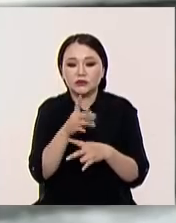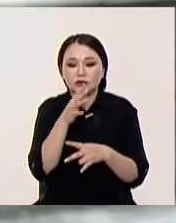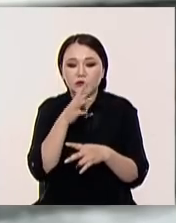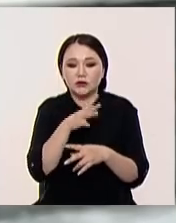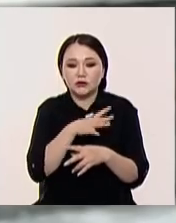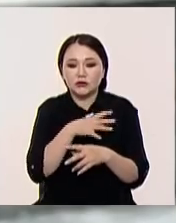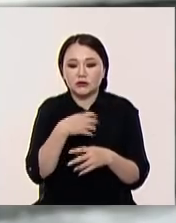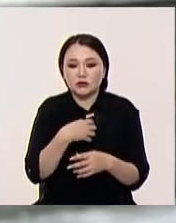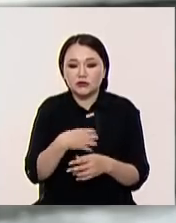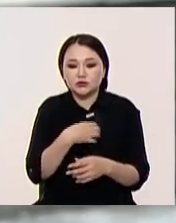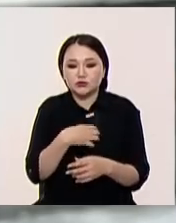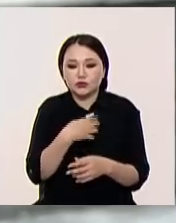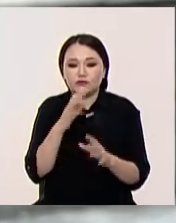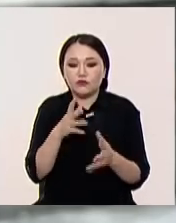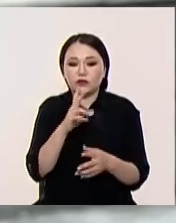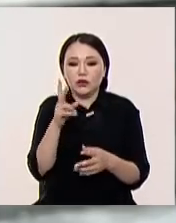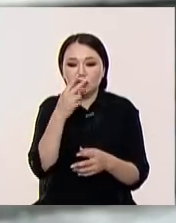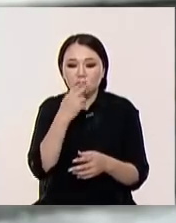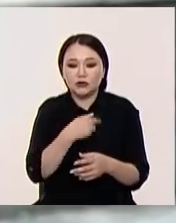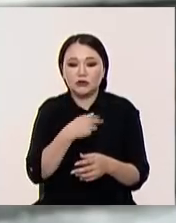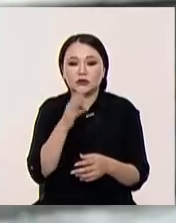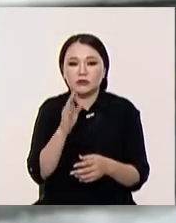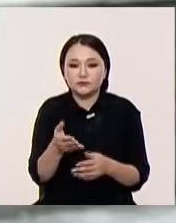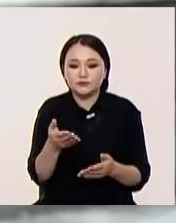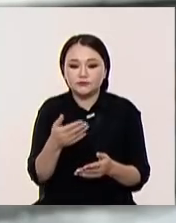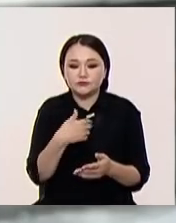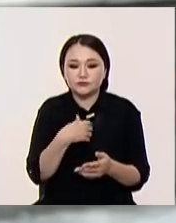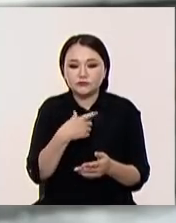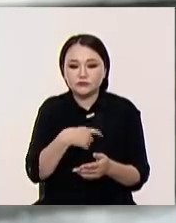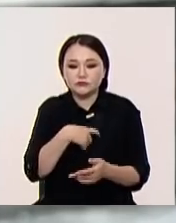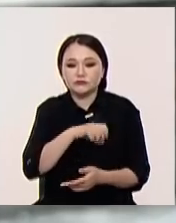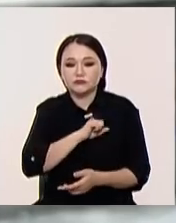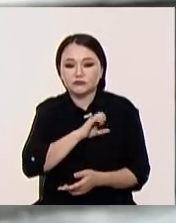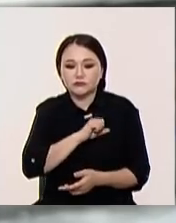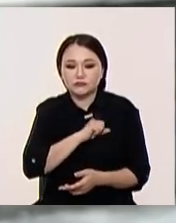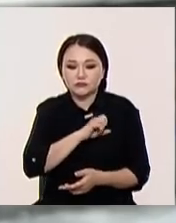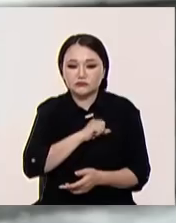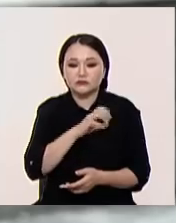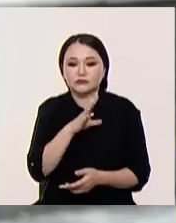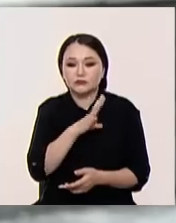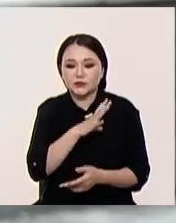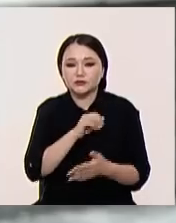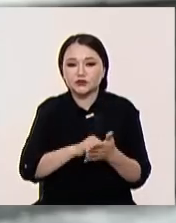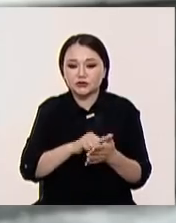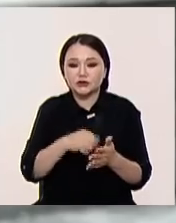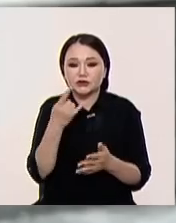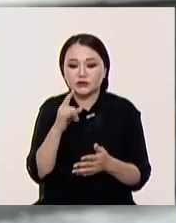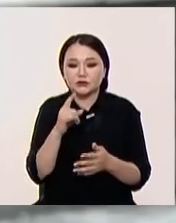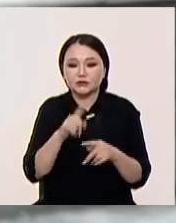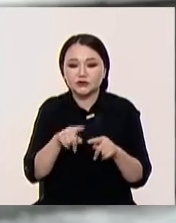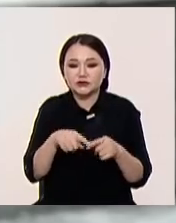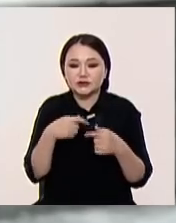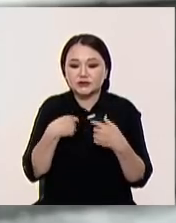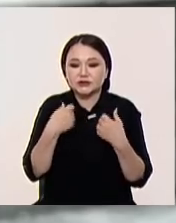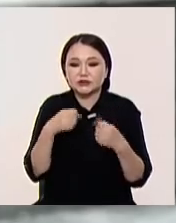болгондуктан мен кичине корктум дейди. Бирөө көрүп коё ма жана уже өзүм ичинде үрөй болуп үлкөн. Үрөй болгондуктан мен баланы тез-тез